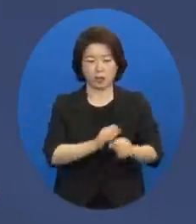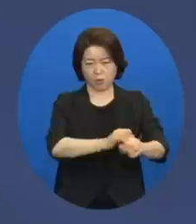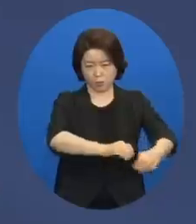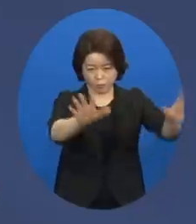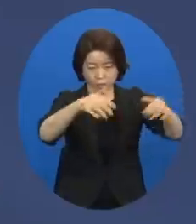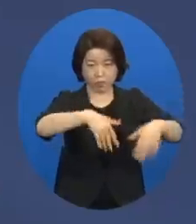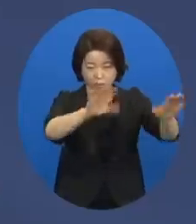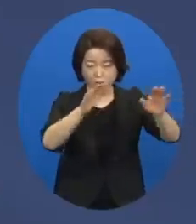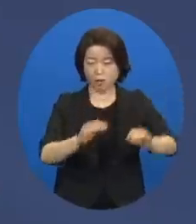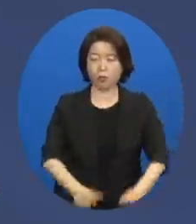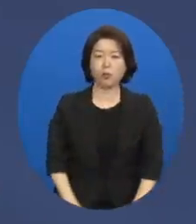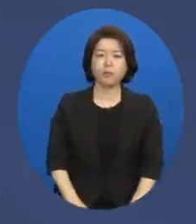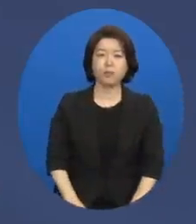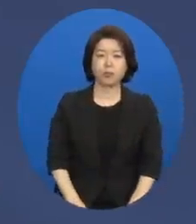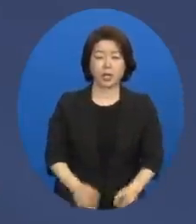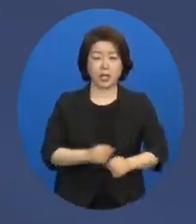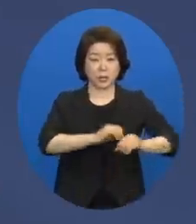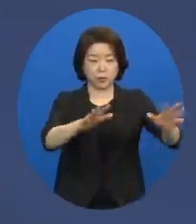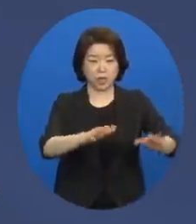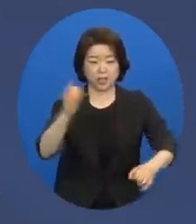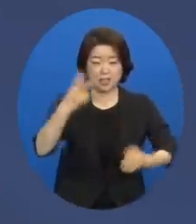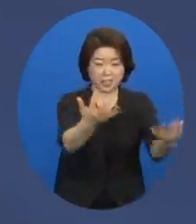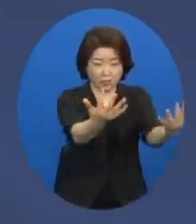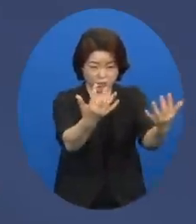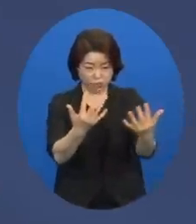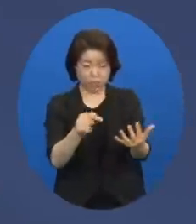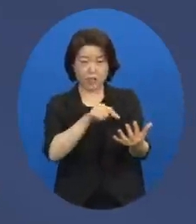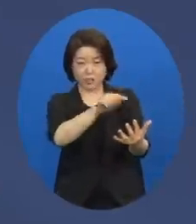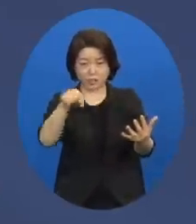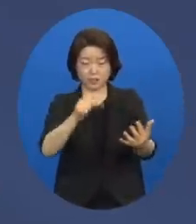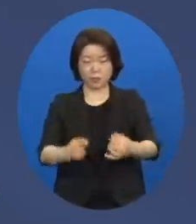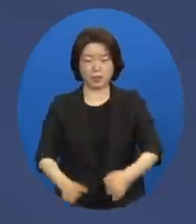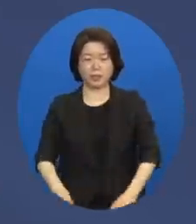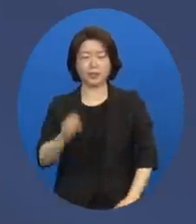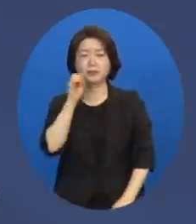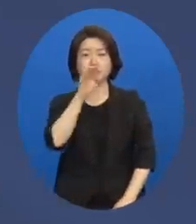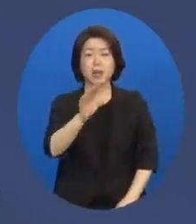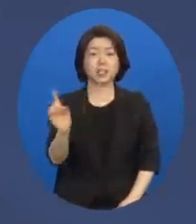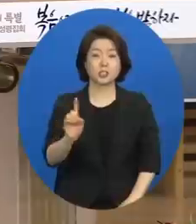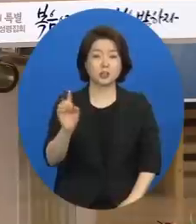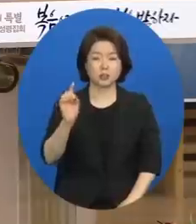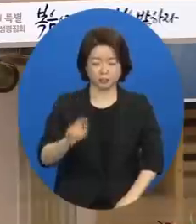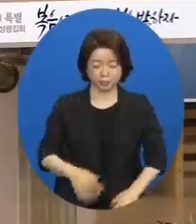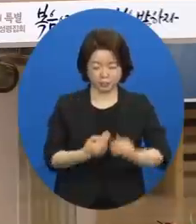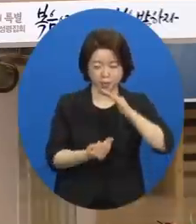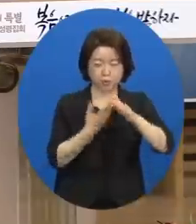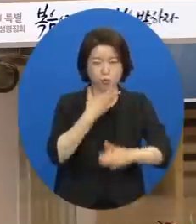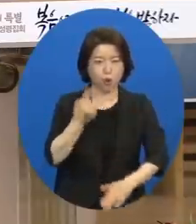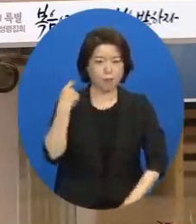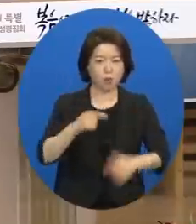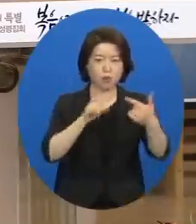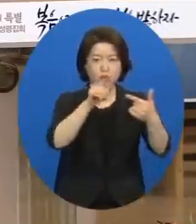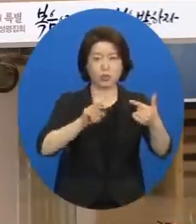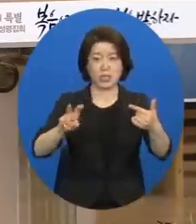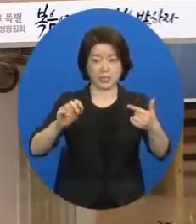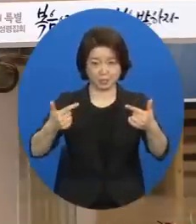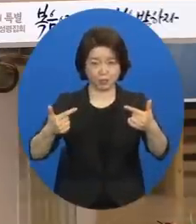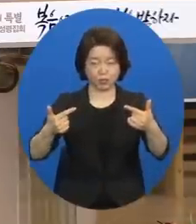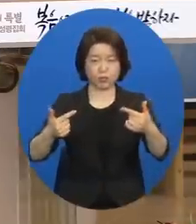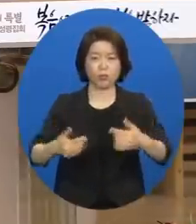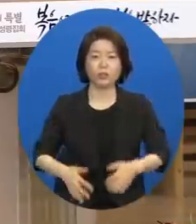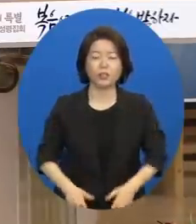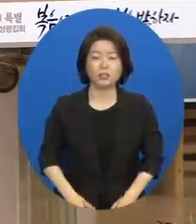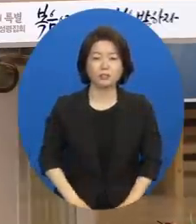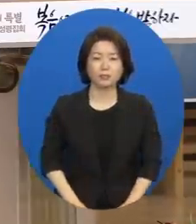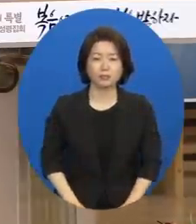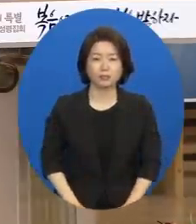다음 나중에 흩어보냈는데 다시 몰려온 그들에게 하시는 말씀이 있어요. 요한복음 6장 26절에 요한복음